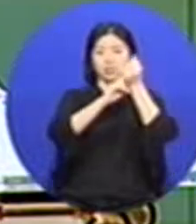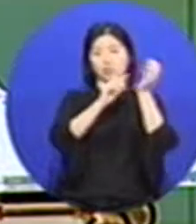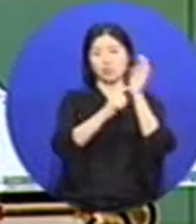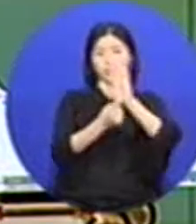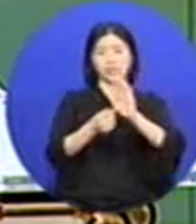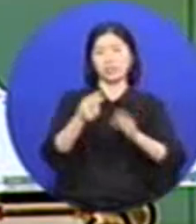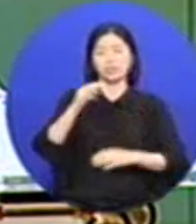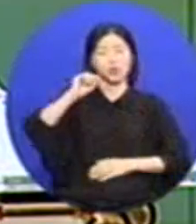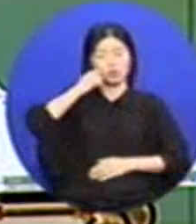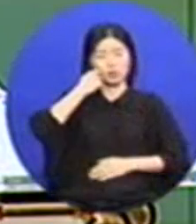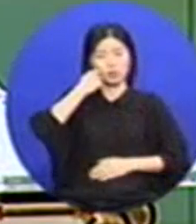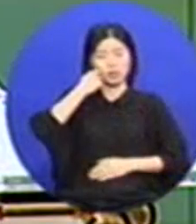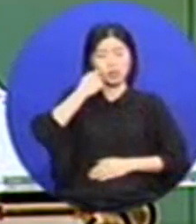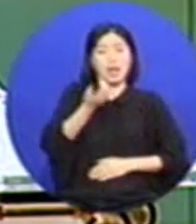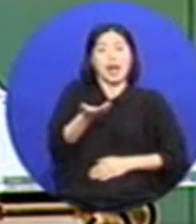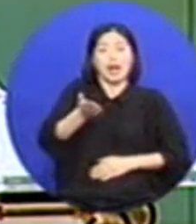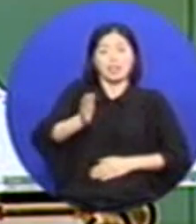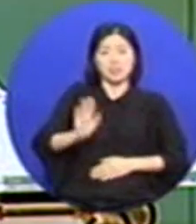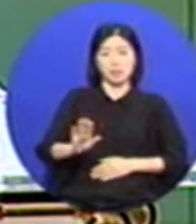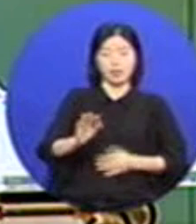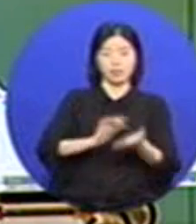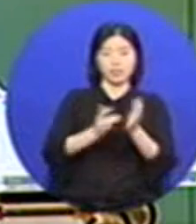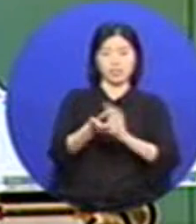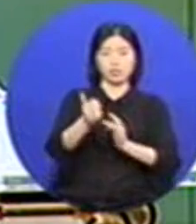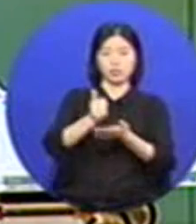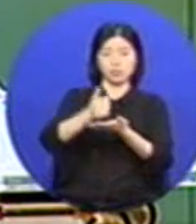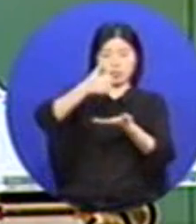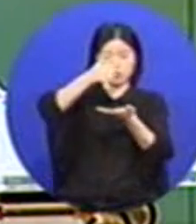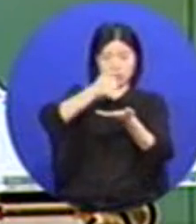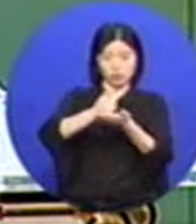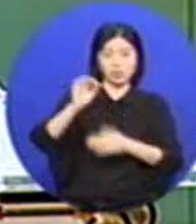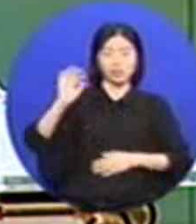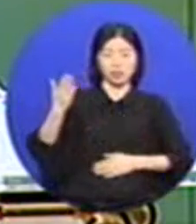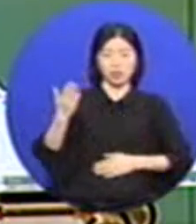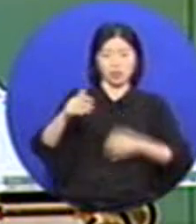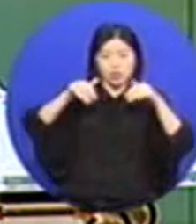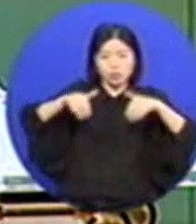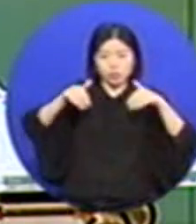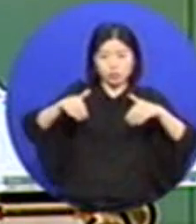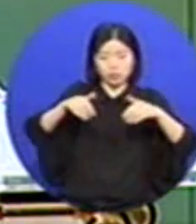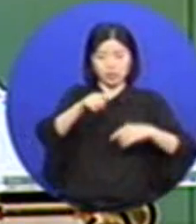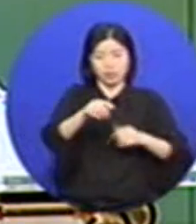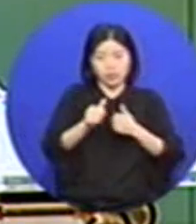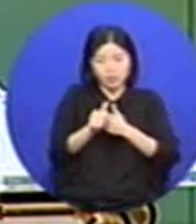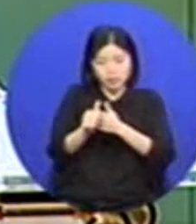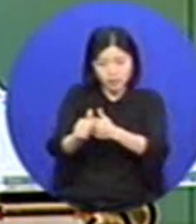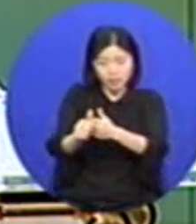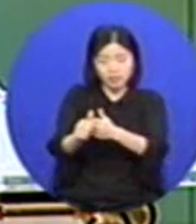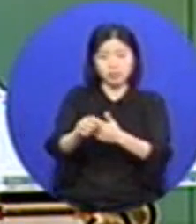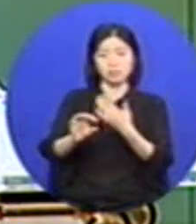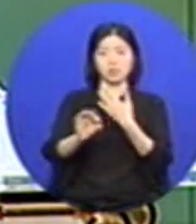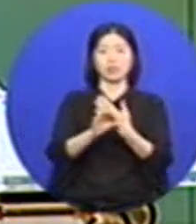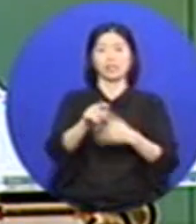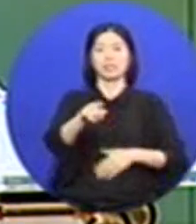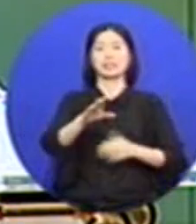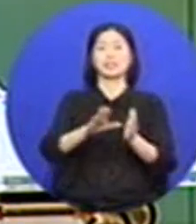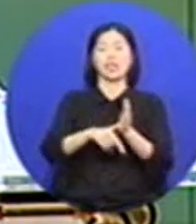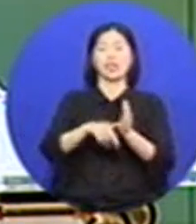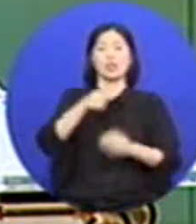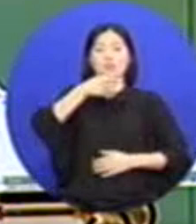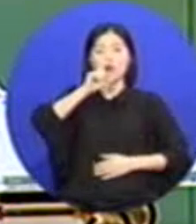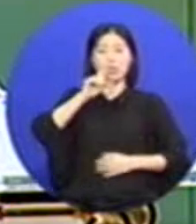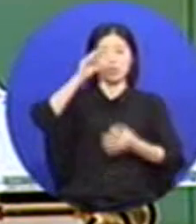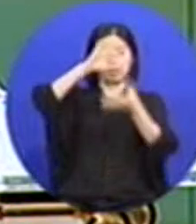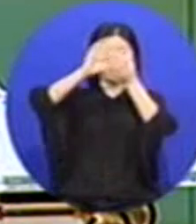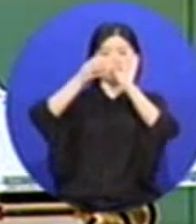예수님이 주인이 되시죠 종들이 예수님 아자는 대로 다 하게 됩니다 그때 비로서 물이 포도주가 되는